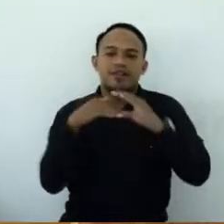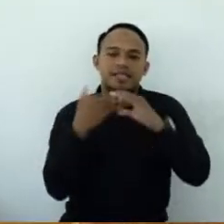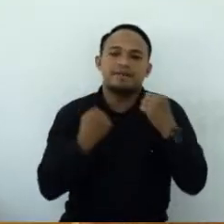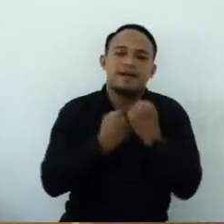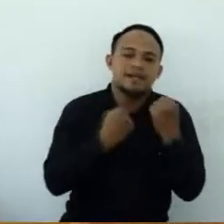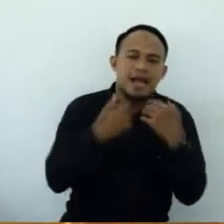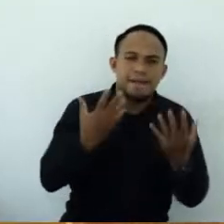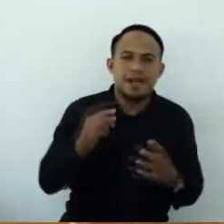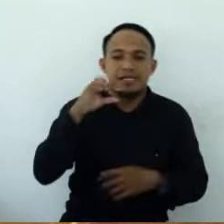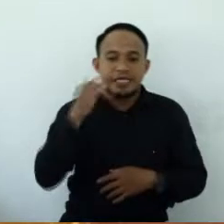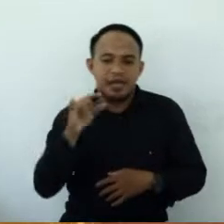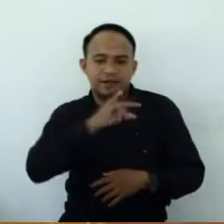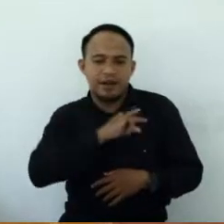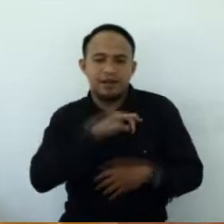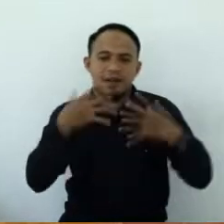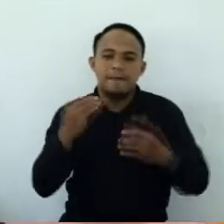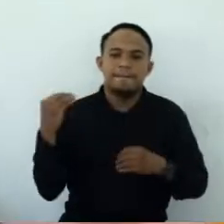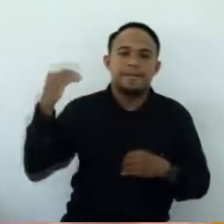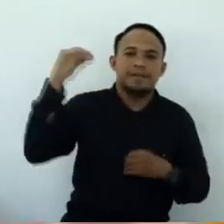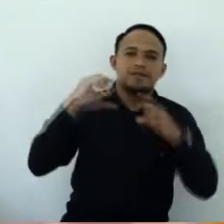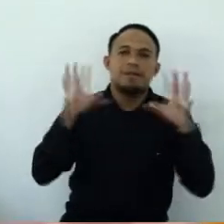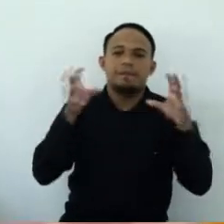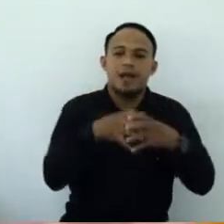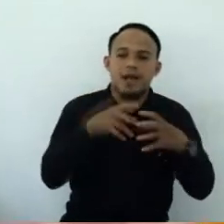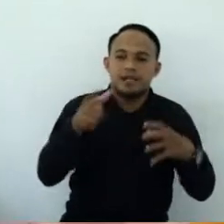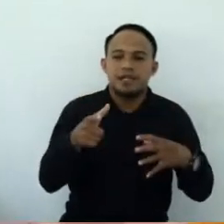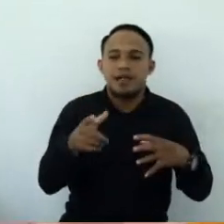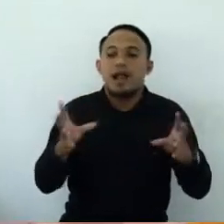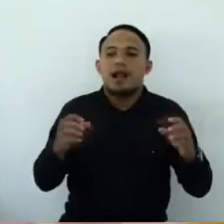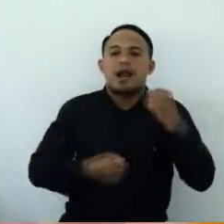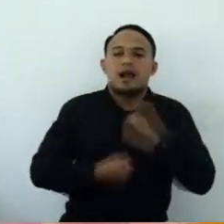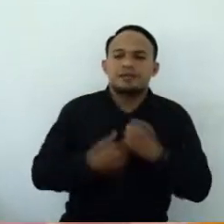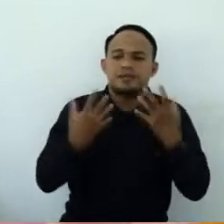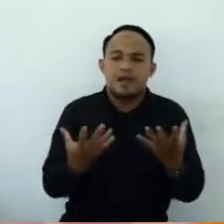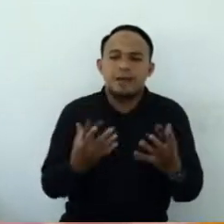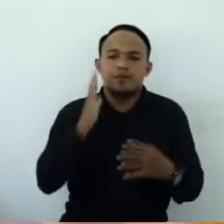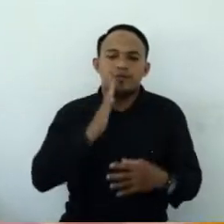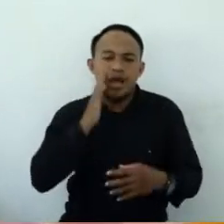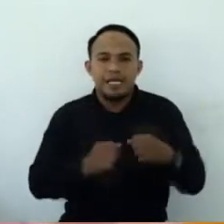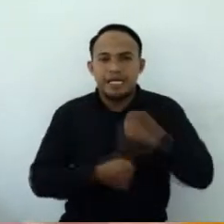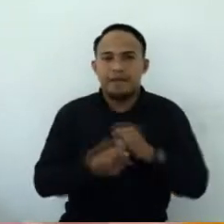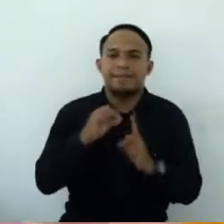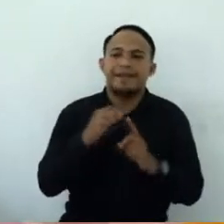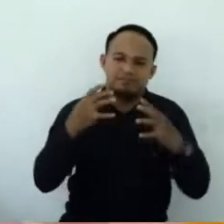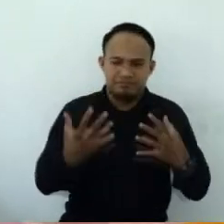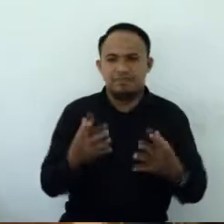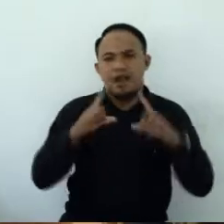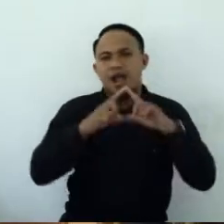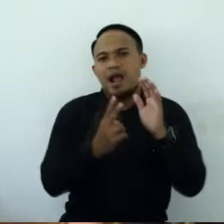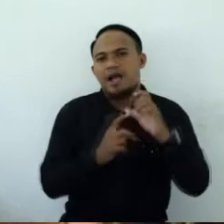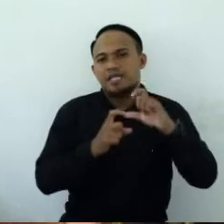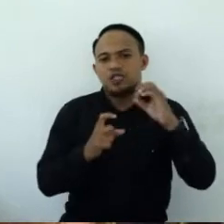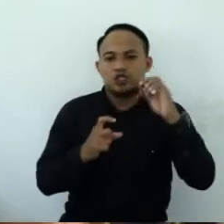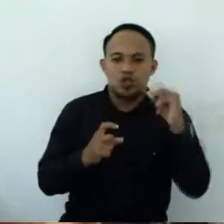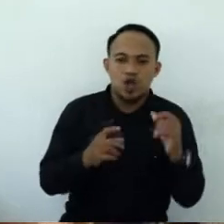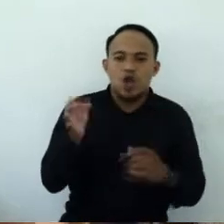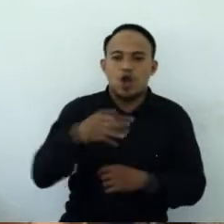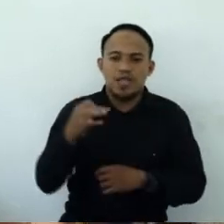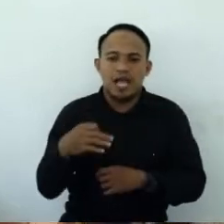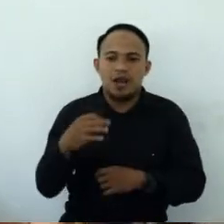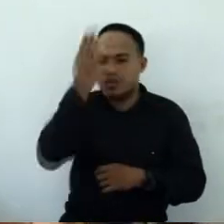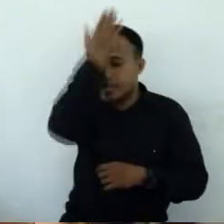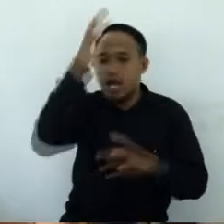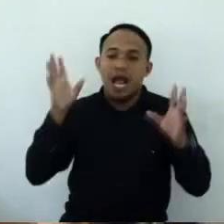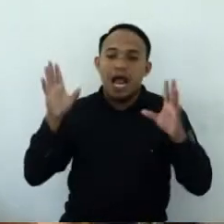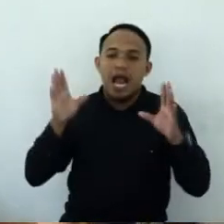beragama dan komitmen kebangsaan yang digelar oleh pimpinan cabang gerakan Pemuda ansor Kota Gorontalo